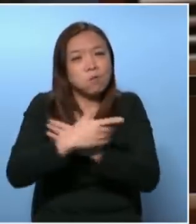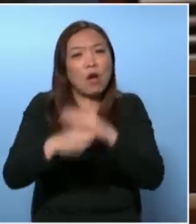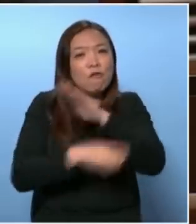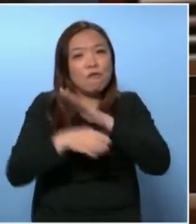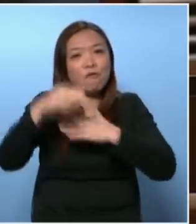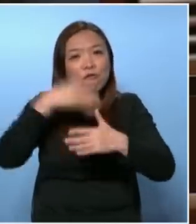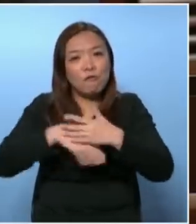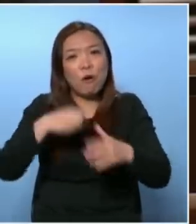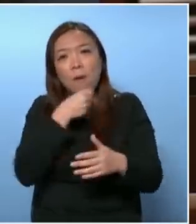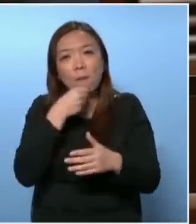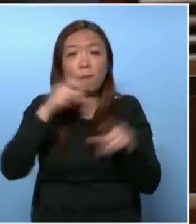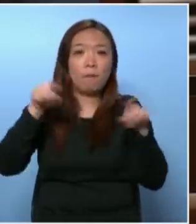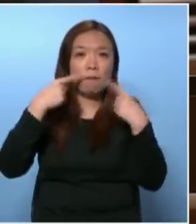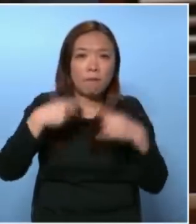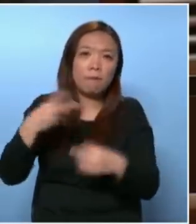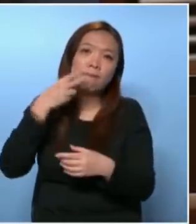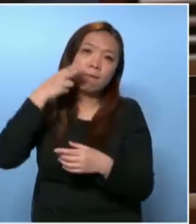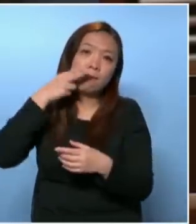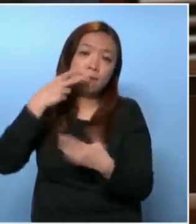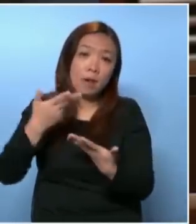同埋幾十個人冇戴口罩、攬頭攬頸喺間房嗰度唱 K，